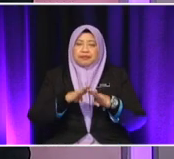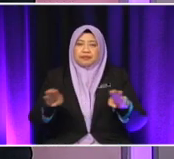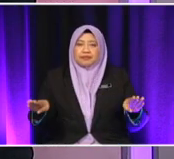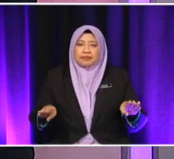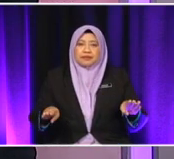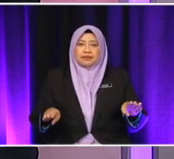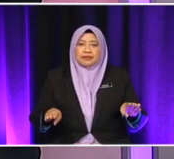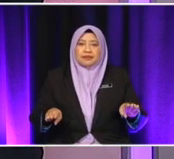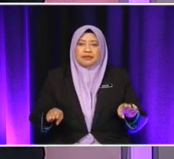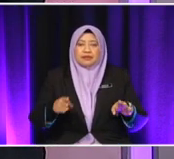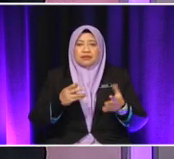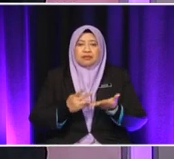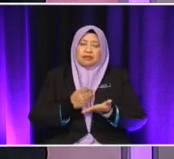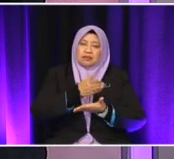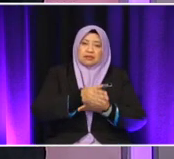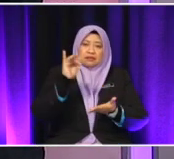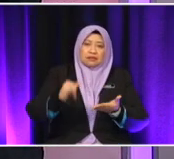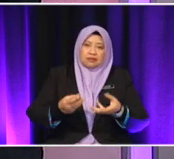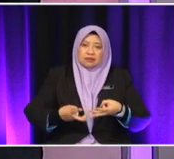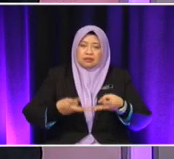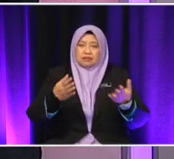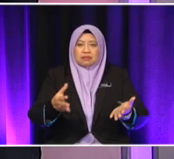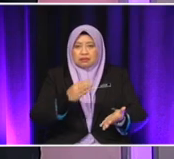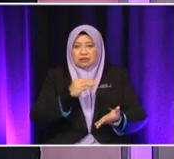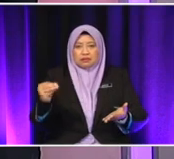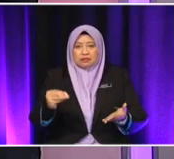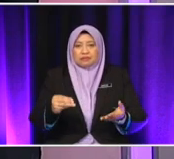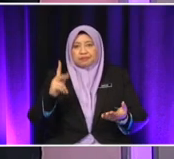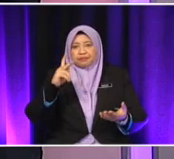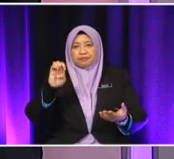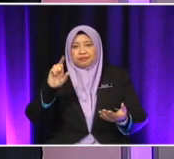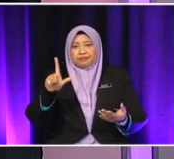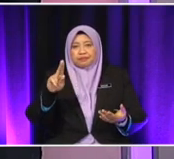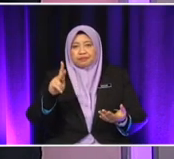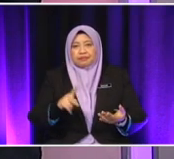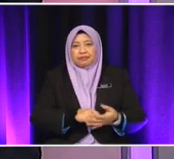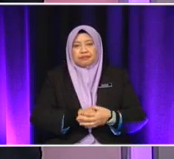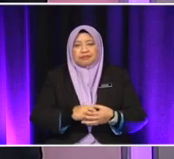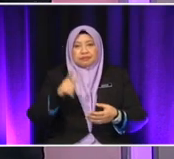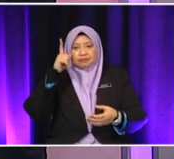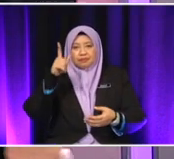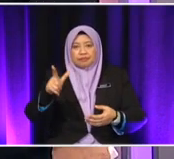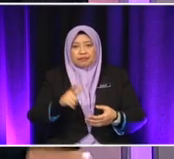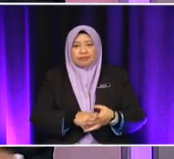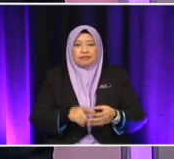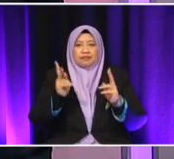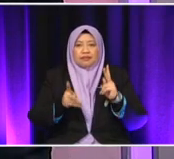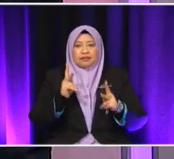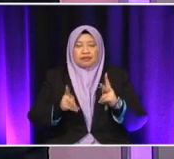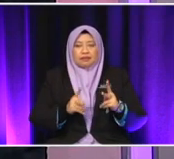quantity yang ditawar dan teluk perubahan penawaran kita boleh lihat kalau